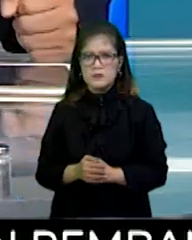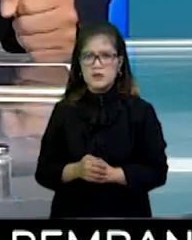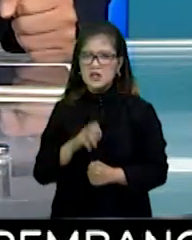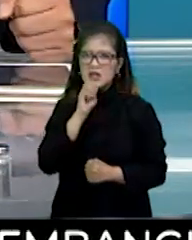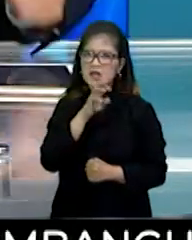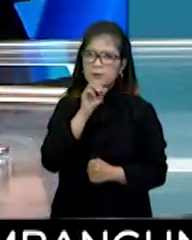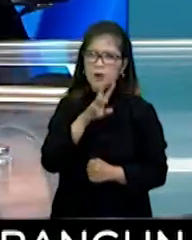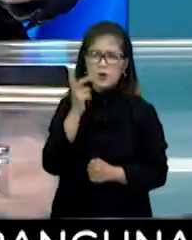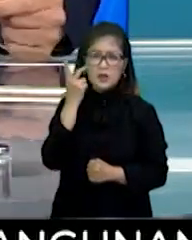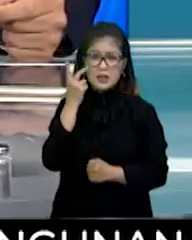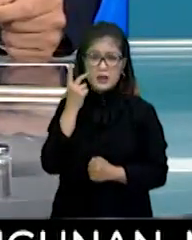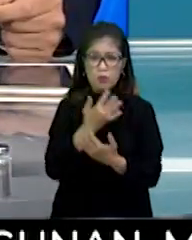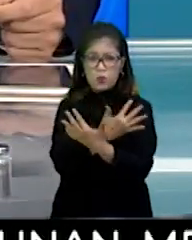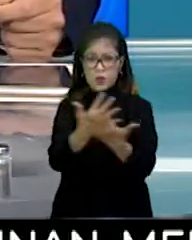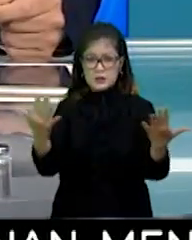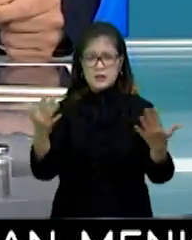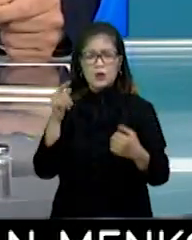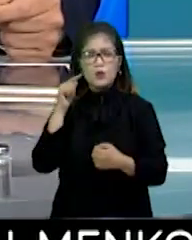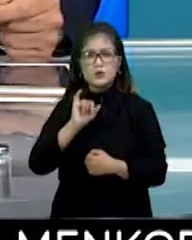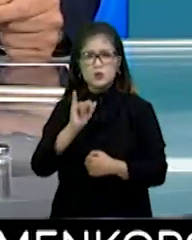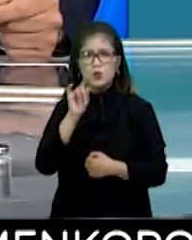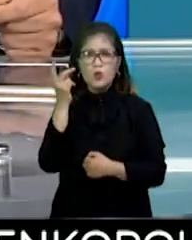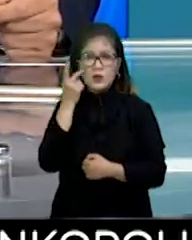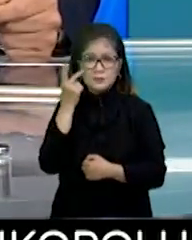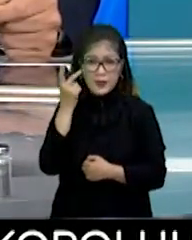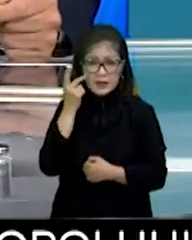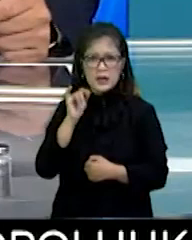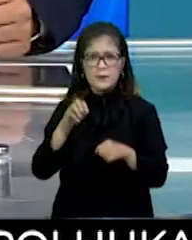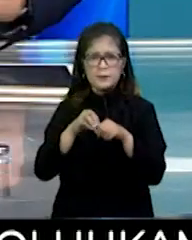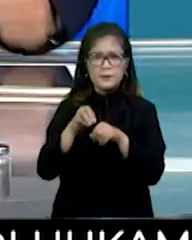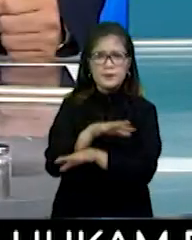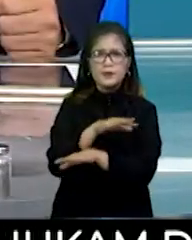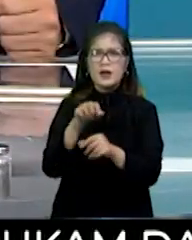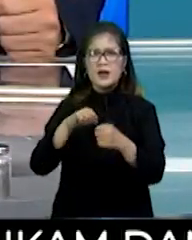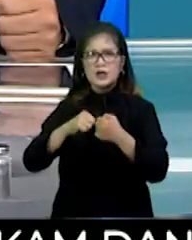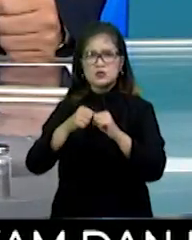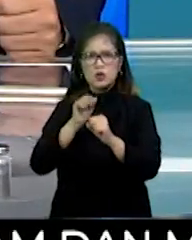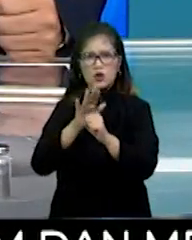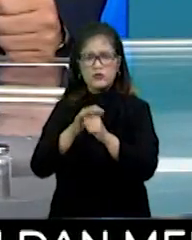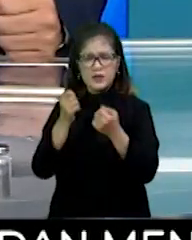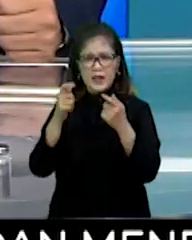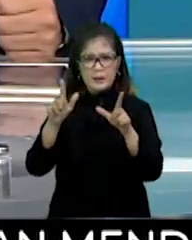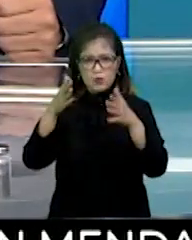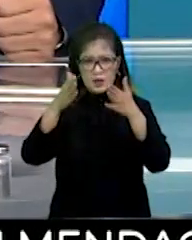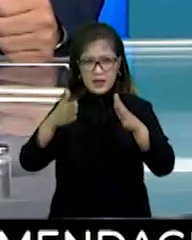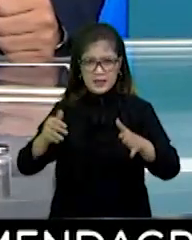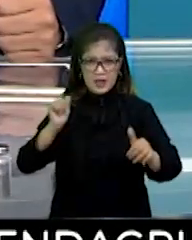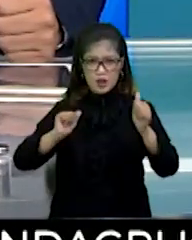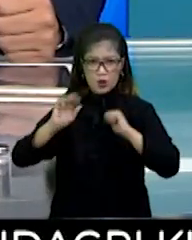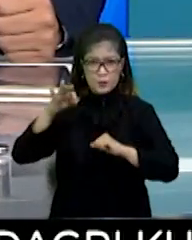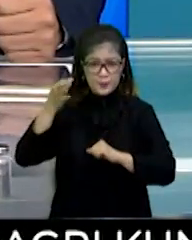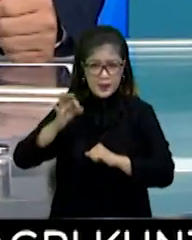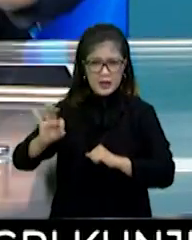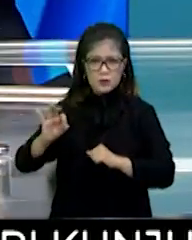Masyarakat diimbau waspada terhadap penyebaran kasus COVID-19 jelang musim libur Natal dan Tahun Baru. Satgas